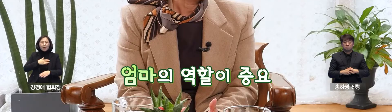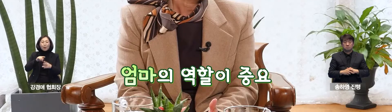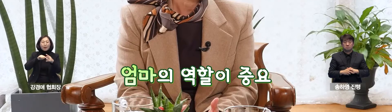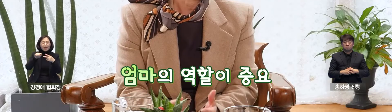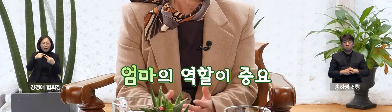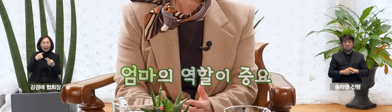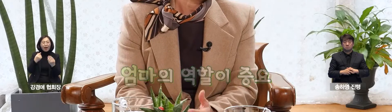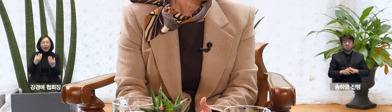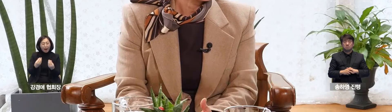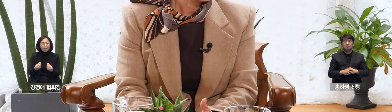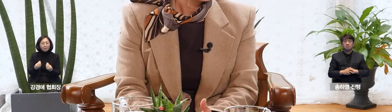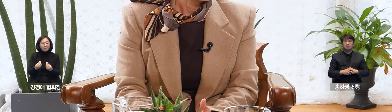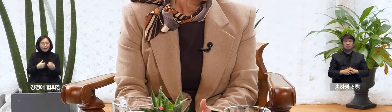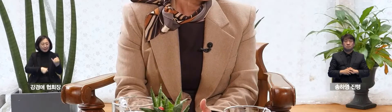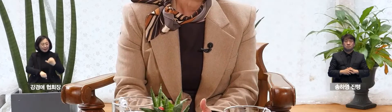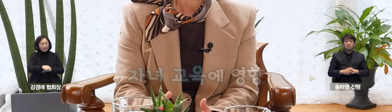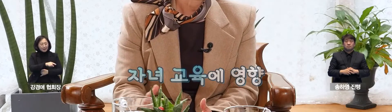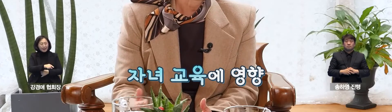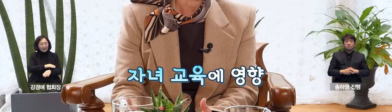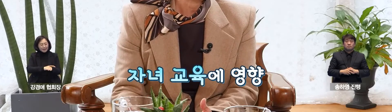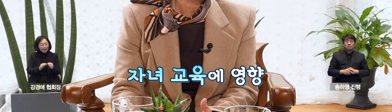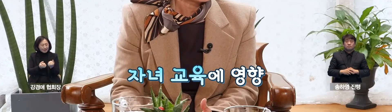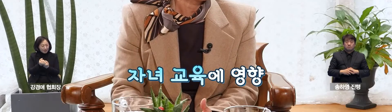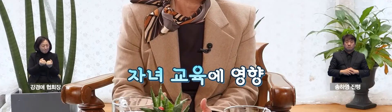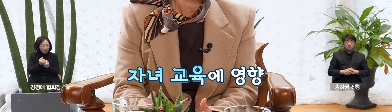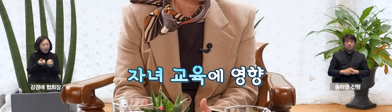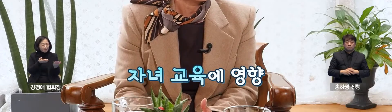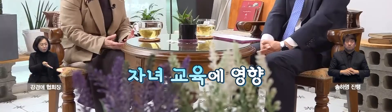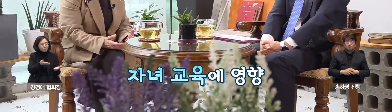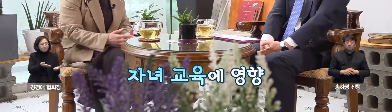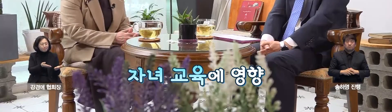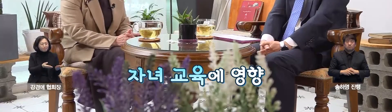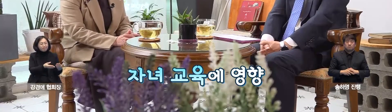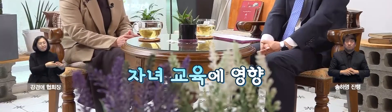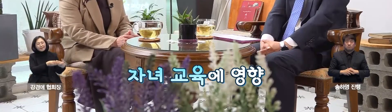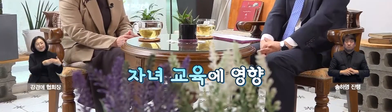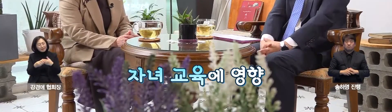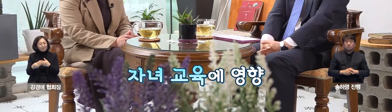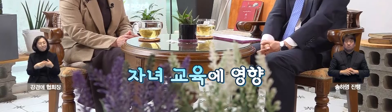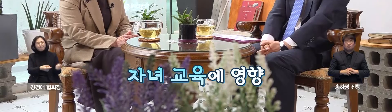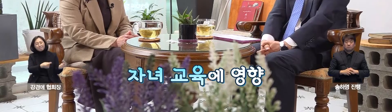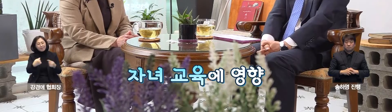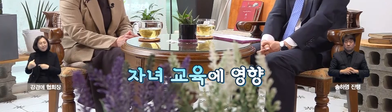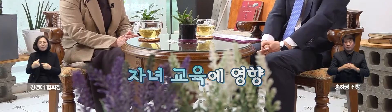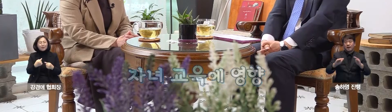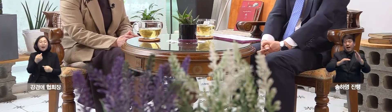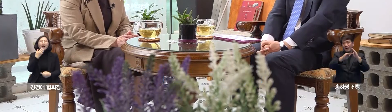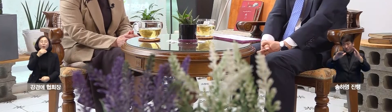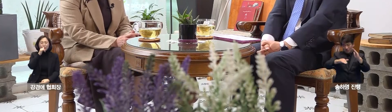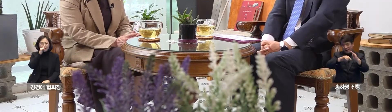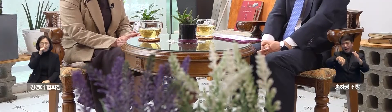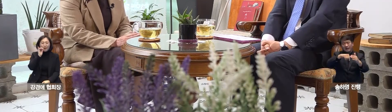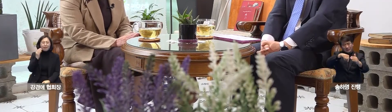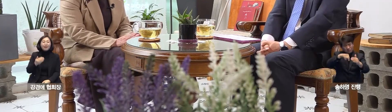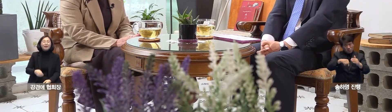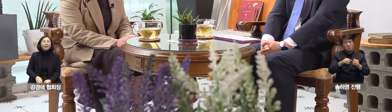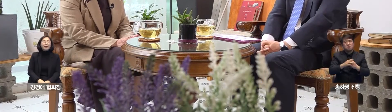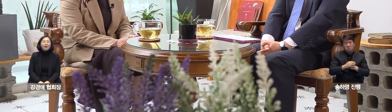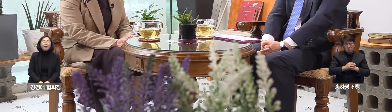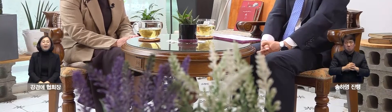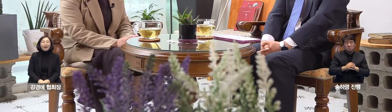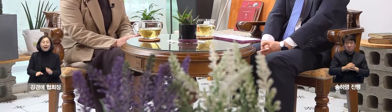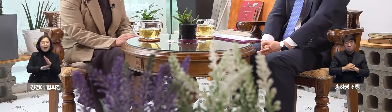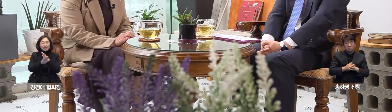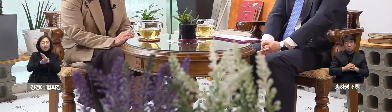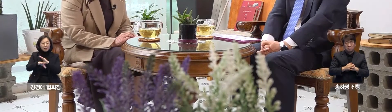이해하고 자식들한테도 잘 이해할 수 있는 방향으로 이야기를 해주면 가정 내에서 네 가정 내에서부터